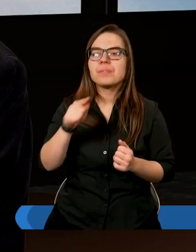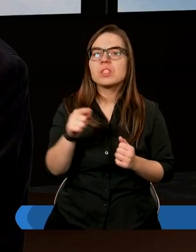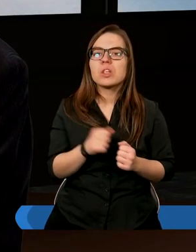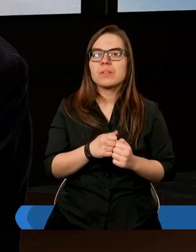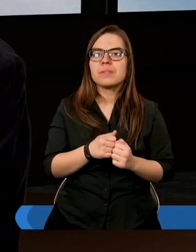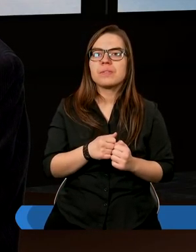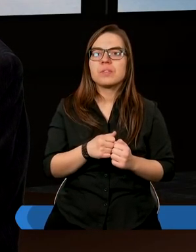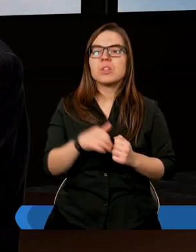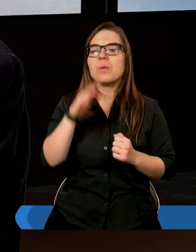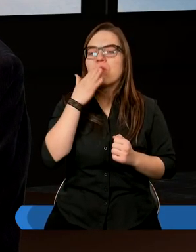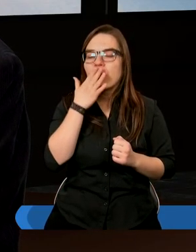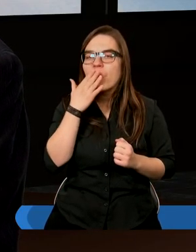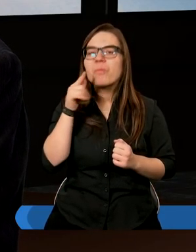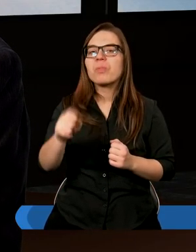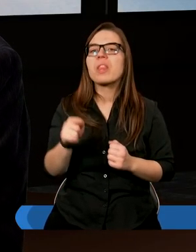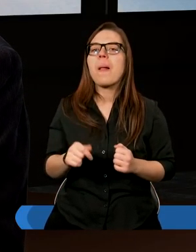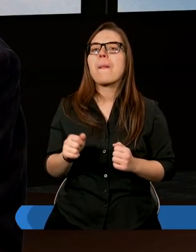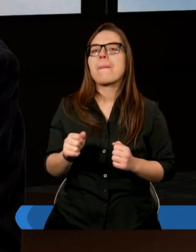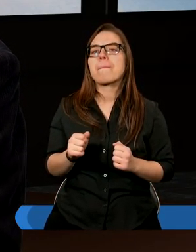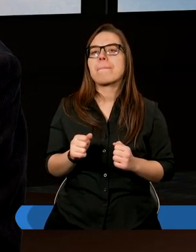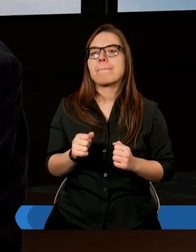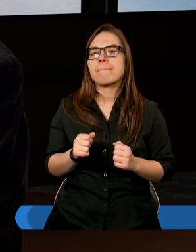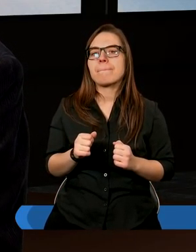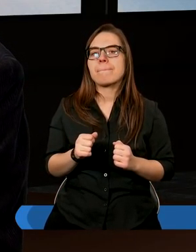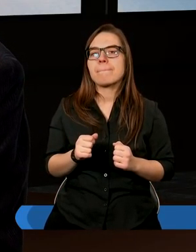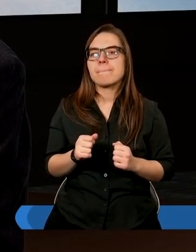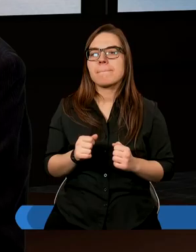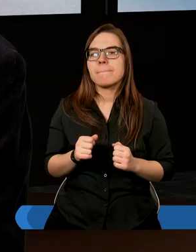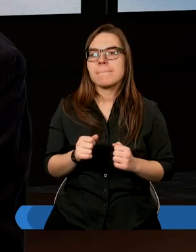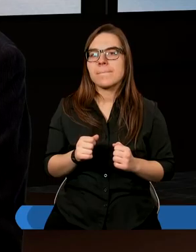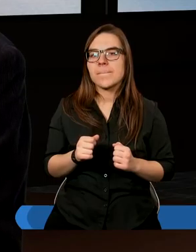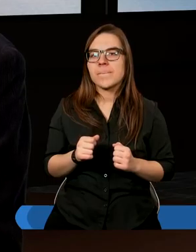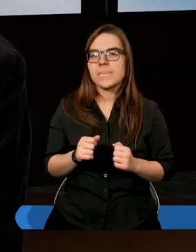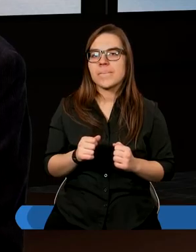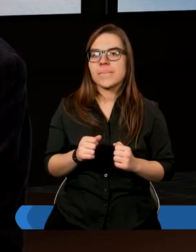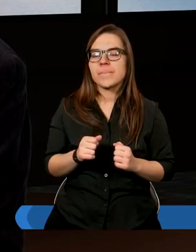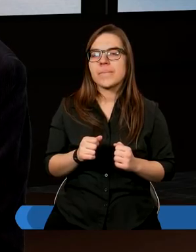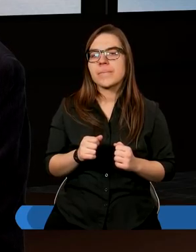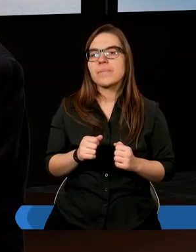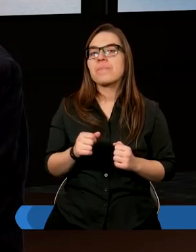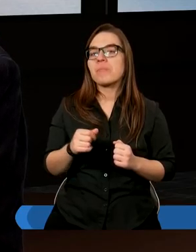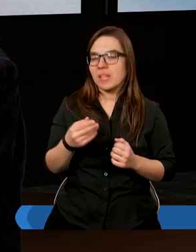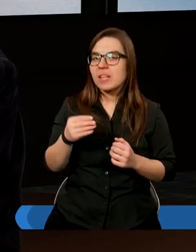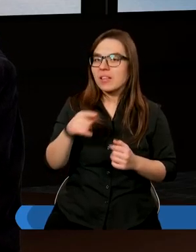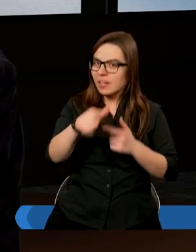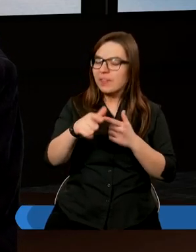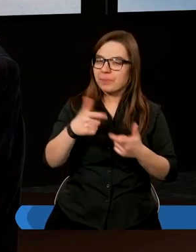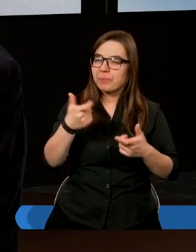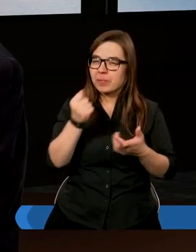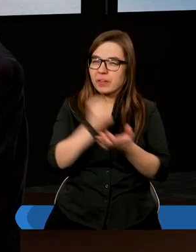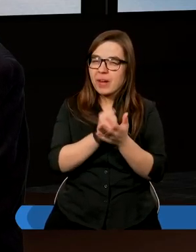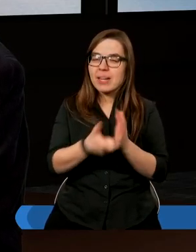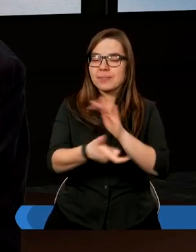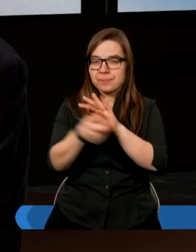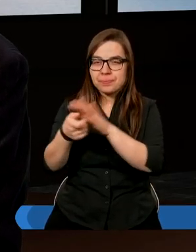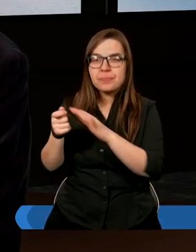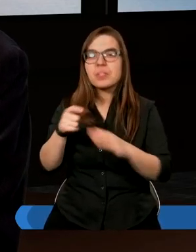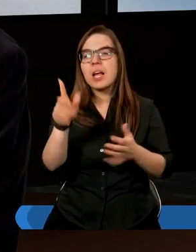On mówiąc o tym, aby mnie poru... To znaczy wnioskując z tekstu, z